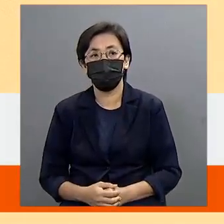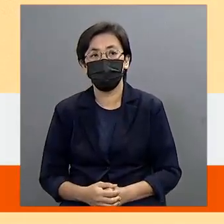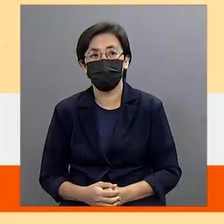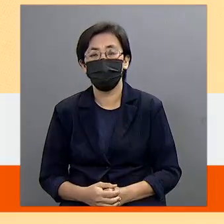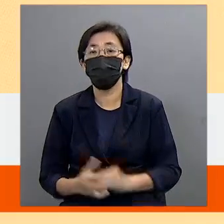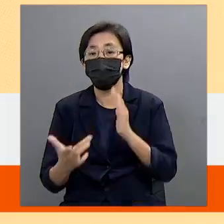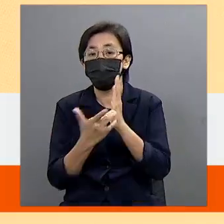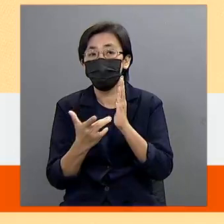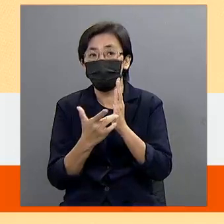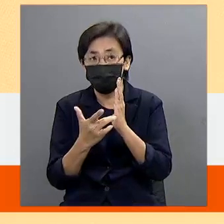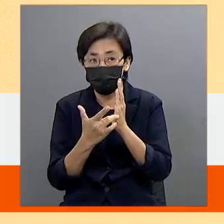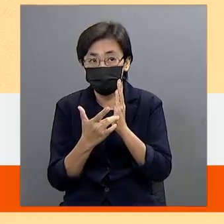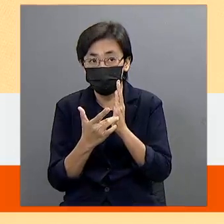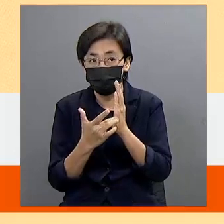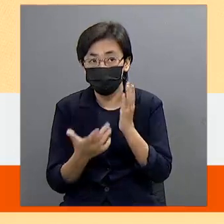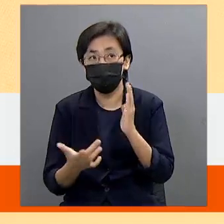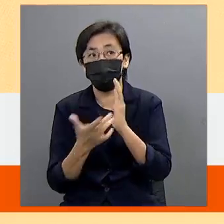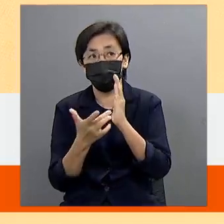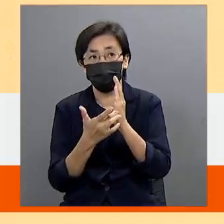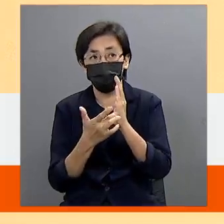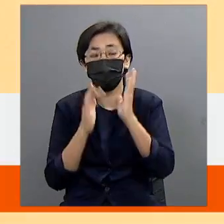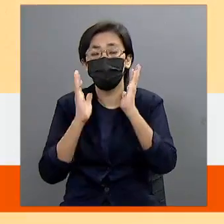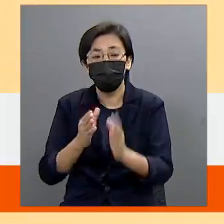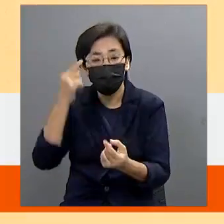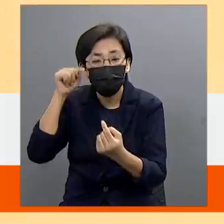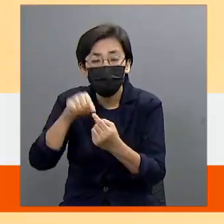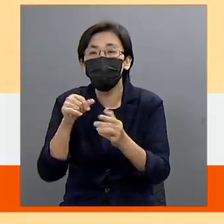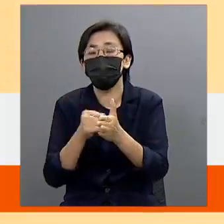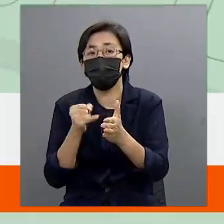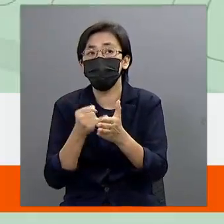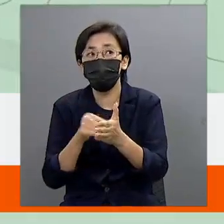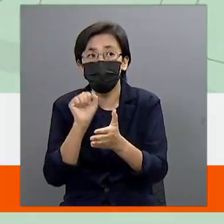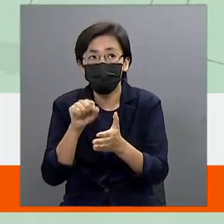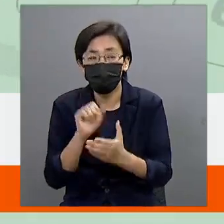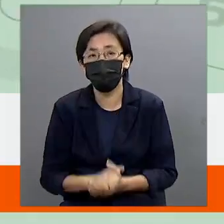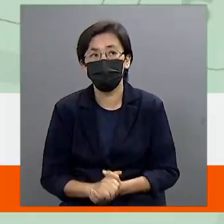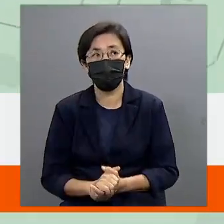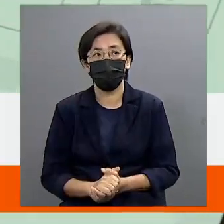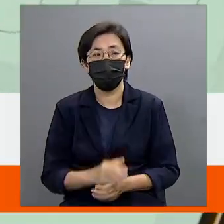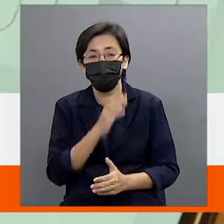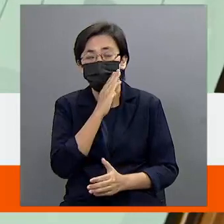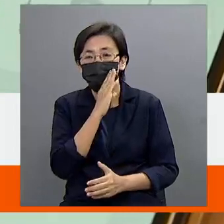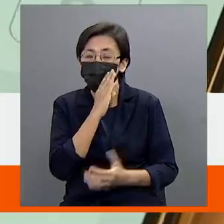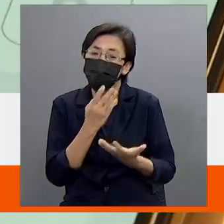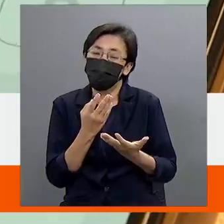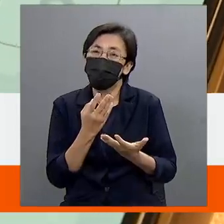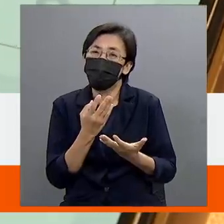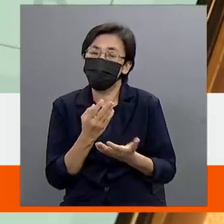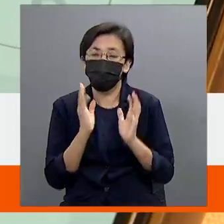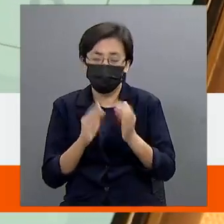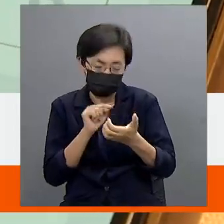แล้วเนี่ยมันทำให้คนเข้าถึงง่ายมากขึ้นไหมเนี่ยถ้าเราดูกันตามความเป็นจริงนะครับเดิม